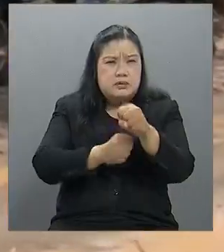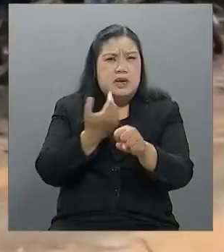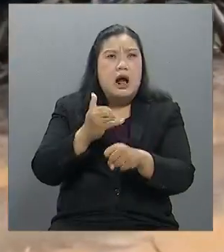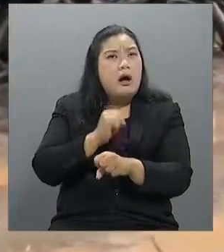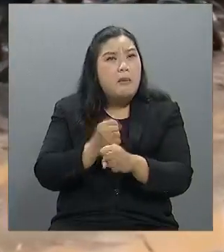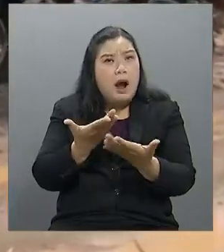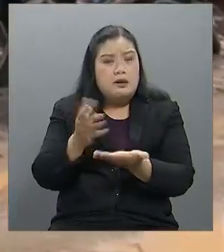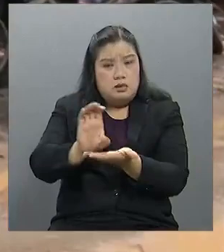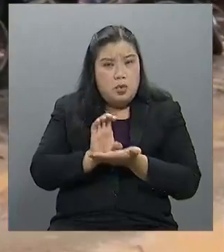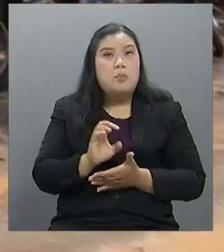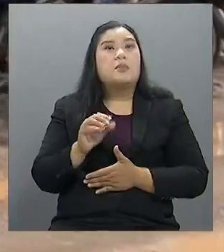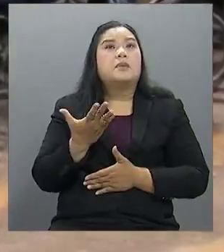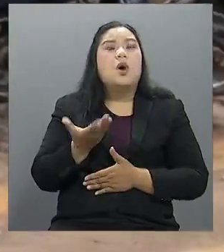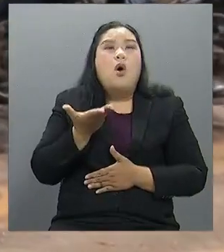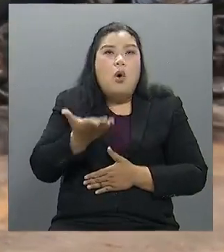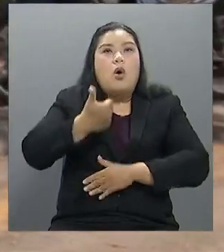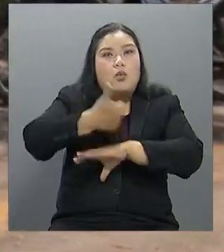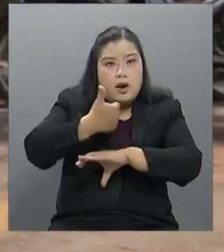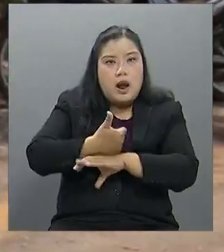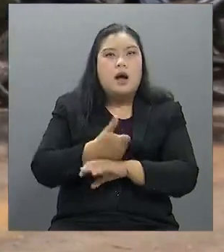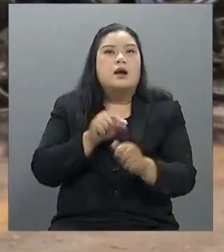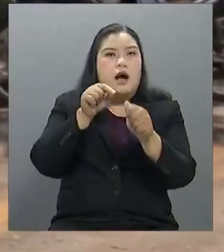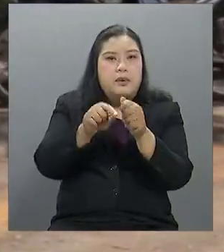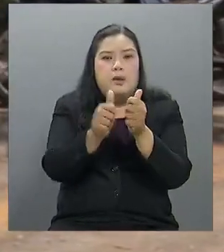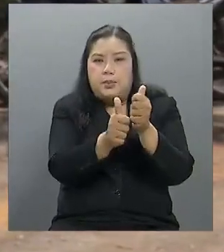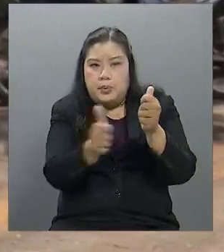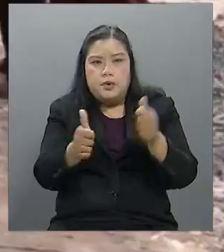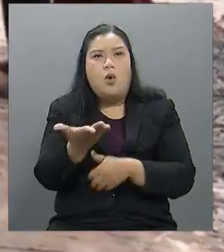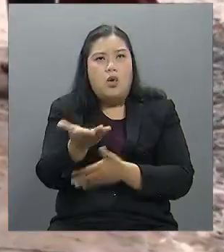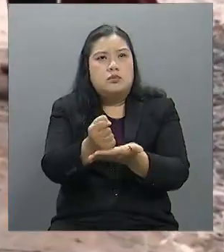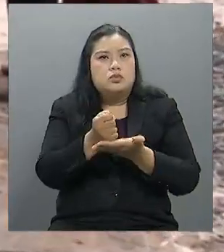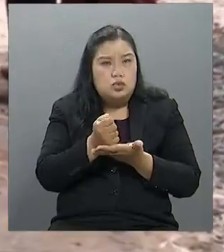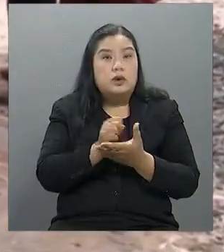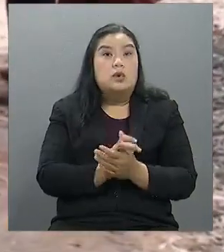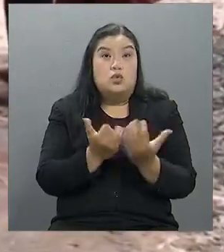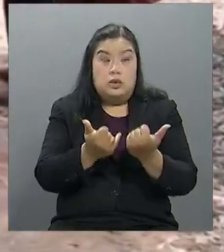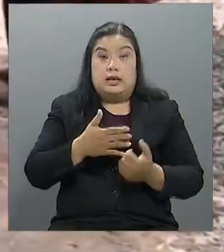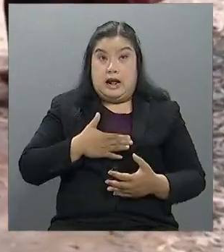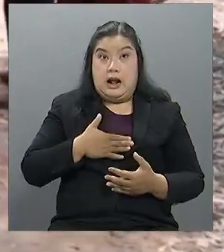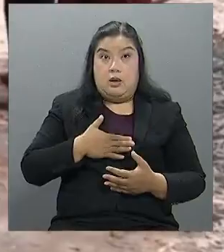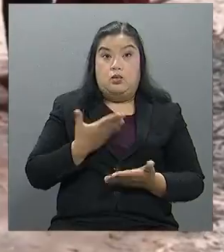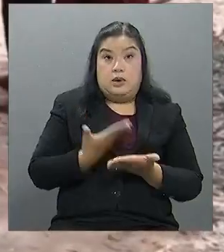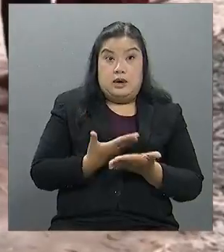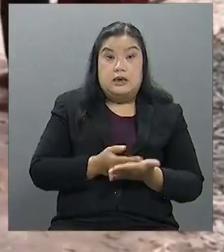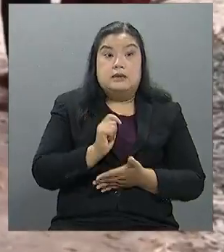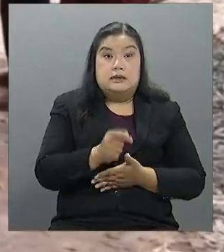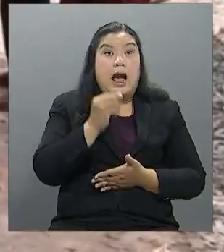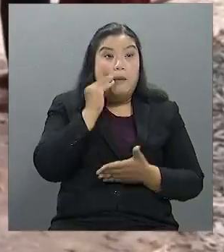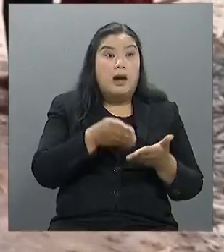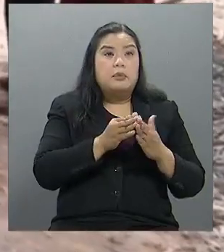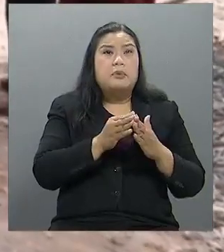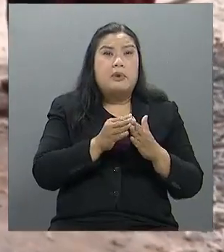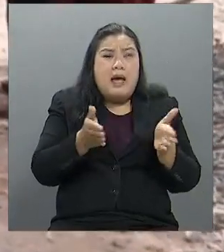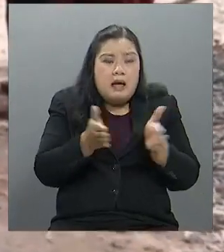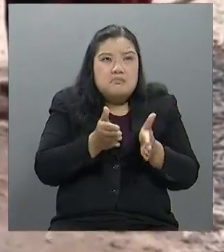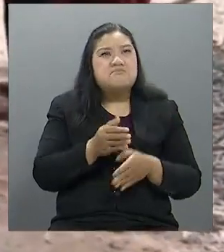ภอค่ะลงมาตรวจสอบความเดือดร้อนหน่อยเพราะว่าตอนนี้ลำพังแค่เงินจะมาปลูกกระท่อมเนี่ยยังไม่มีเลยนะคะก็เลยอยากจะ